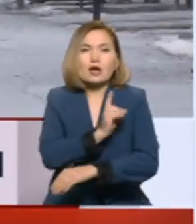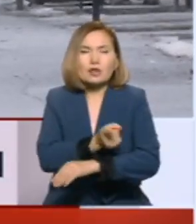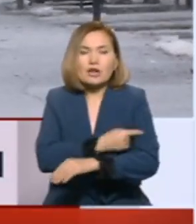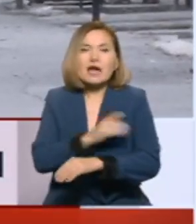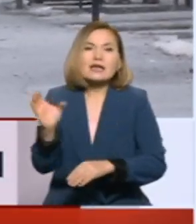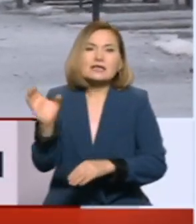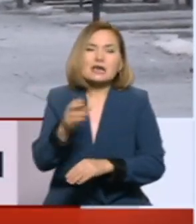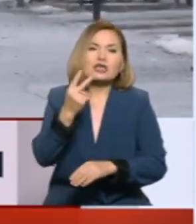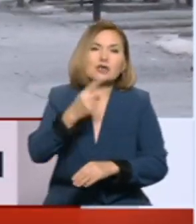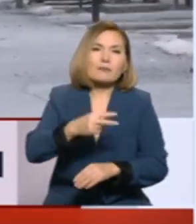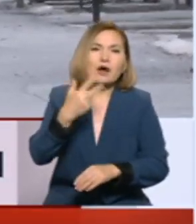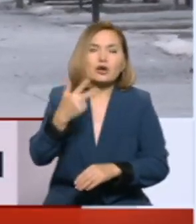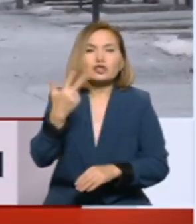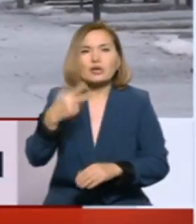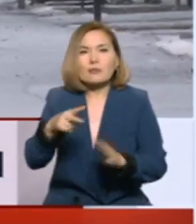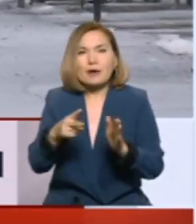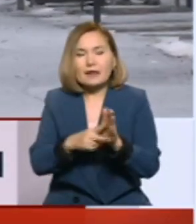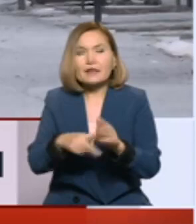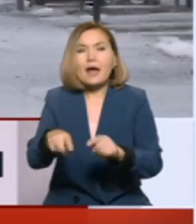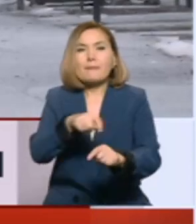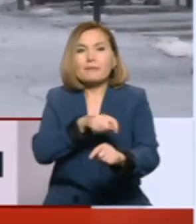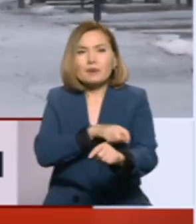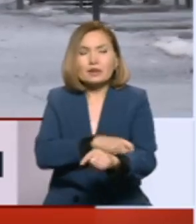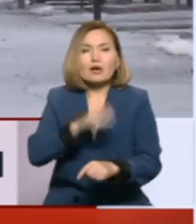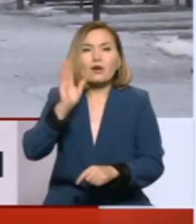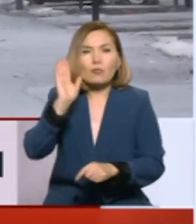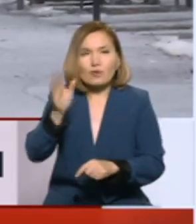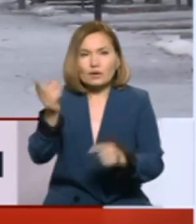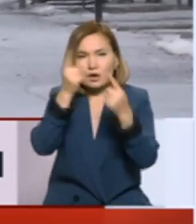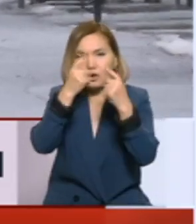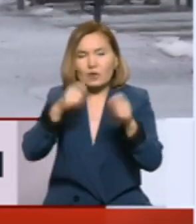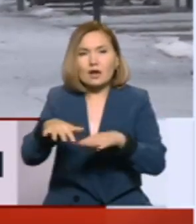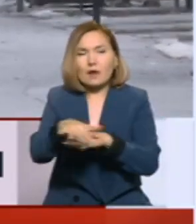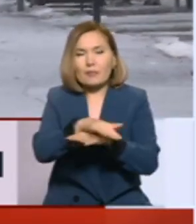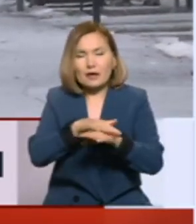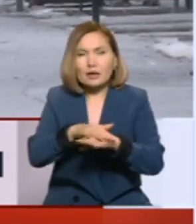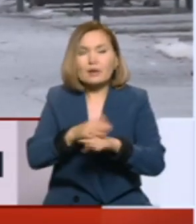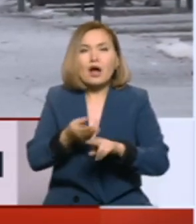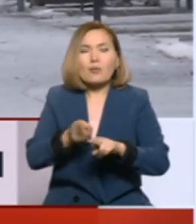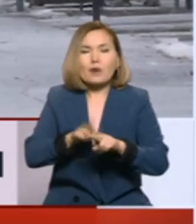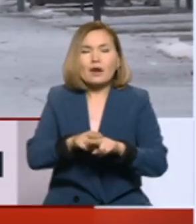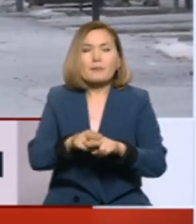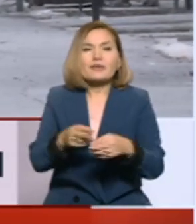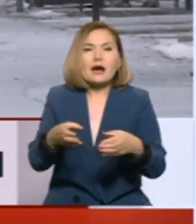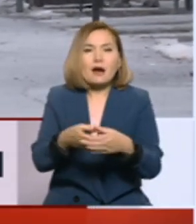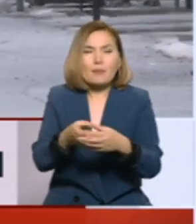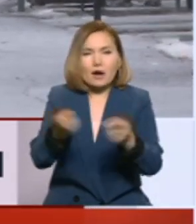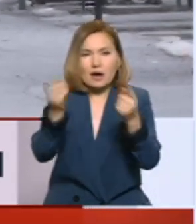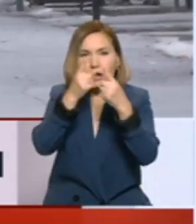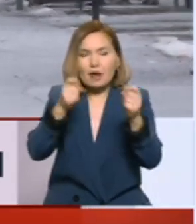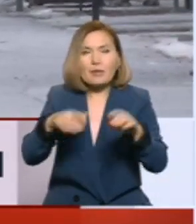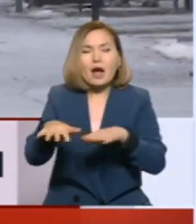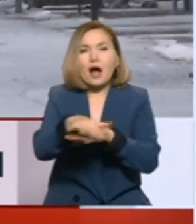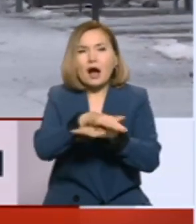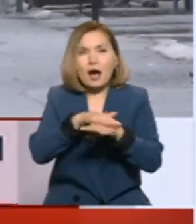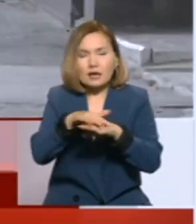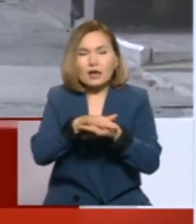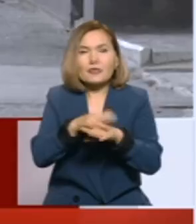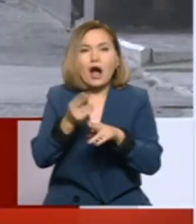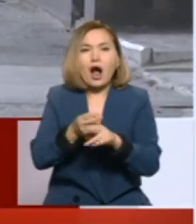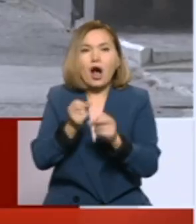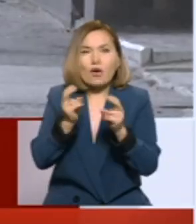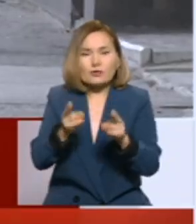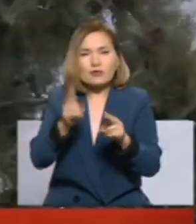секундына 23-28 метрге дейін жететін хабарлауда, сондықтан төтенше жағдайлар департаменті тұрғындарды қауіпсіздік